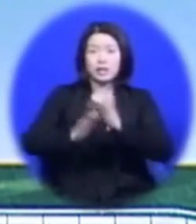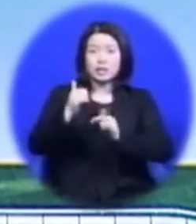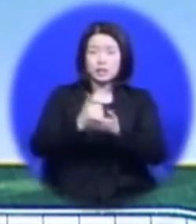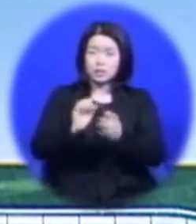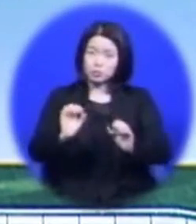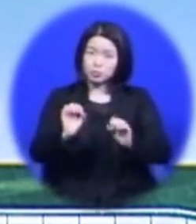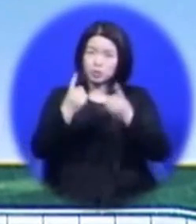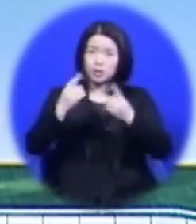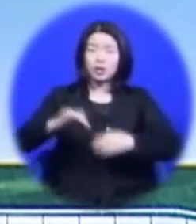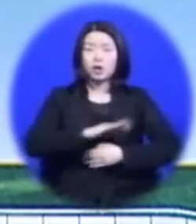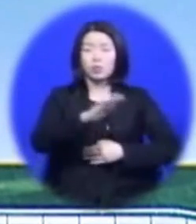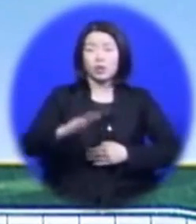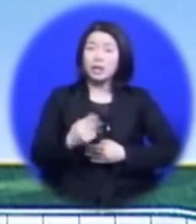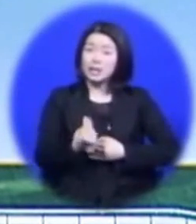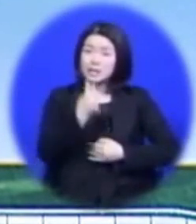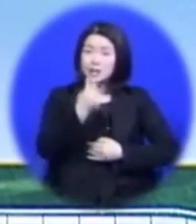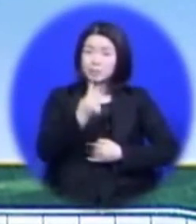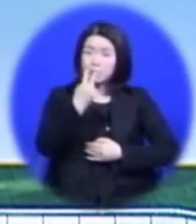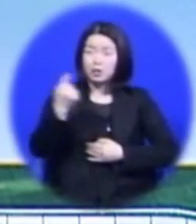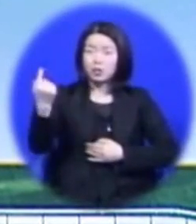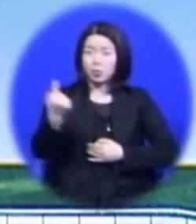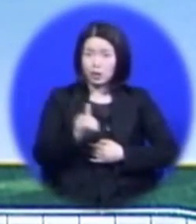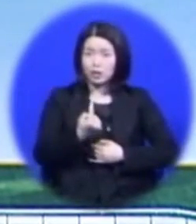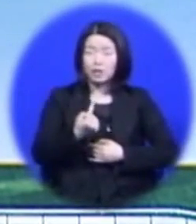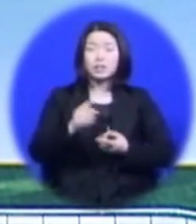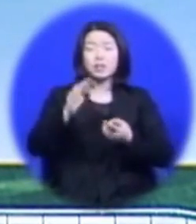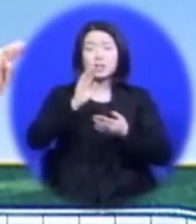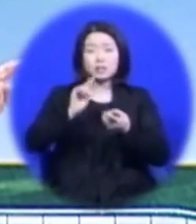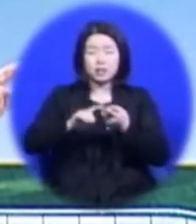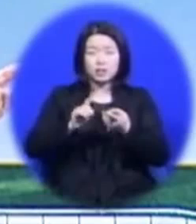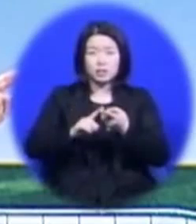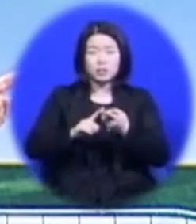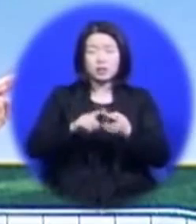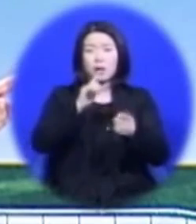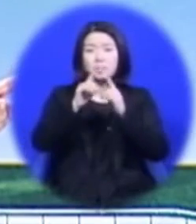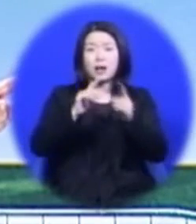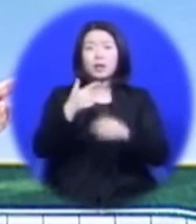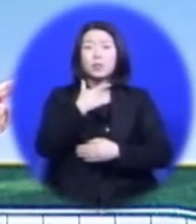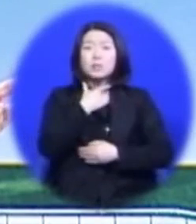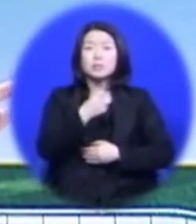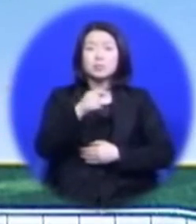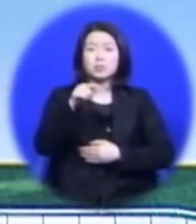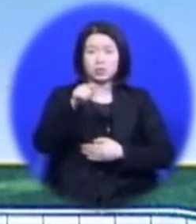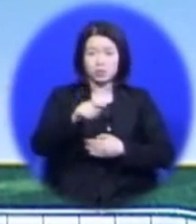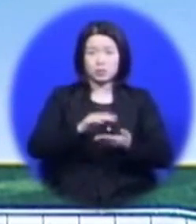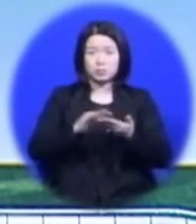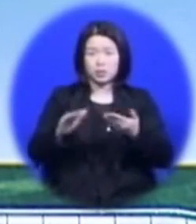인하여 우리에게 생명이 왔다는 사실을 말씀하려고 하는 것입니다.